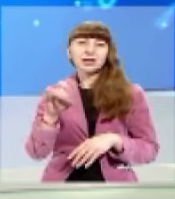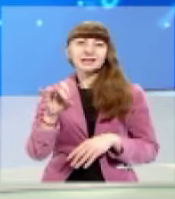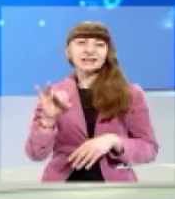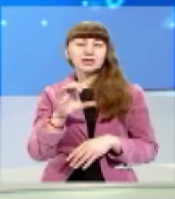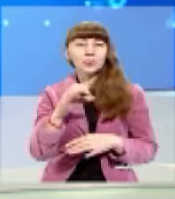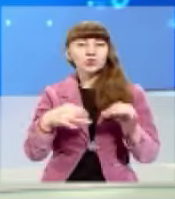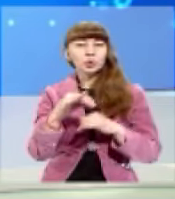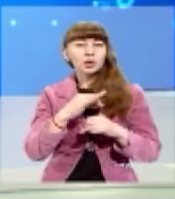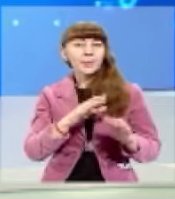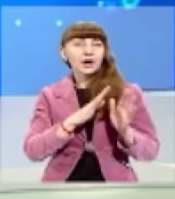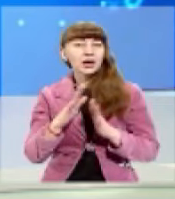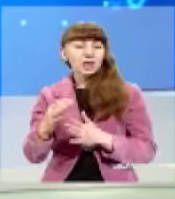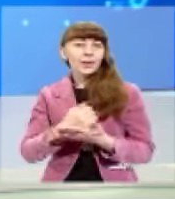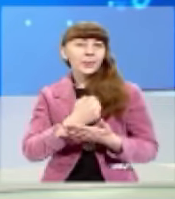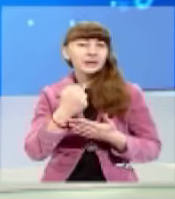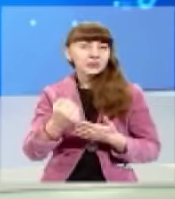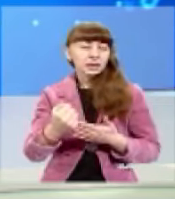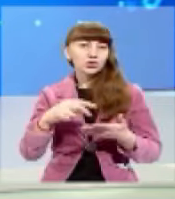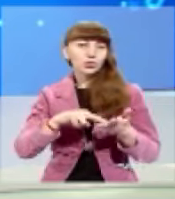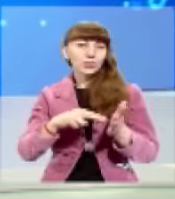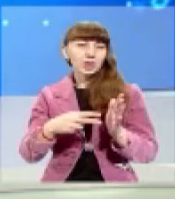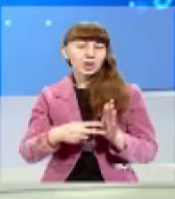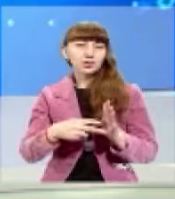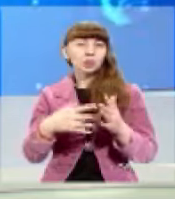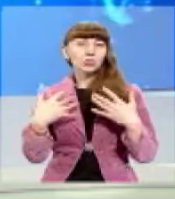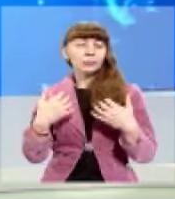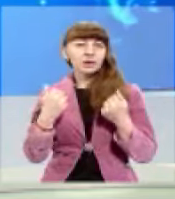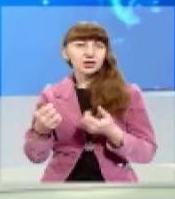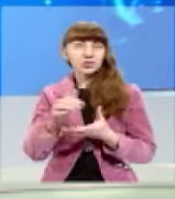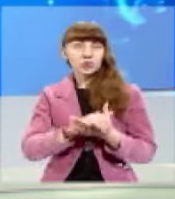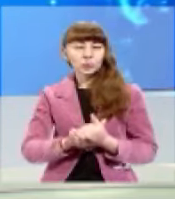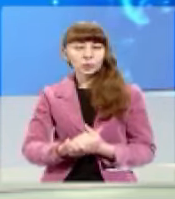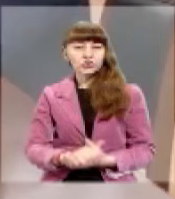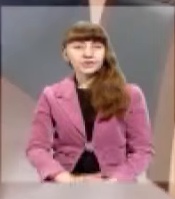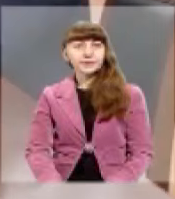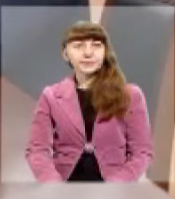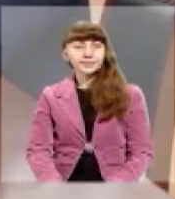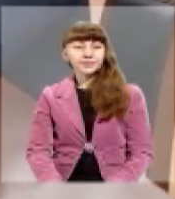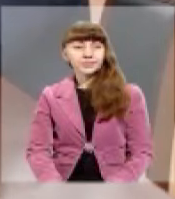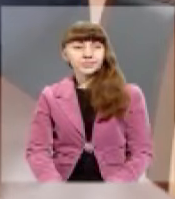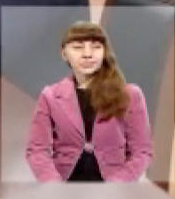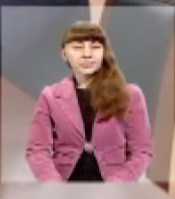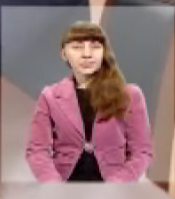Собеседники обсудили состояние и обозначили перспективы дальнейшего укрепления сотрудничества сторон.